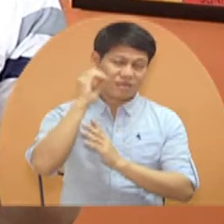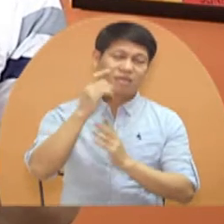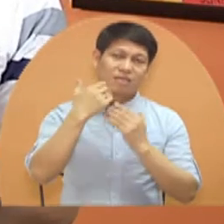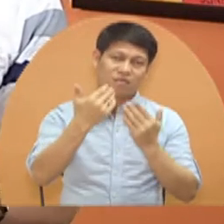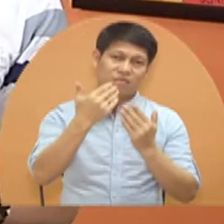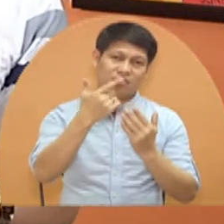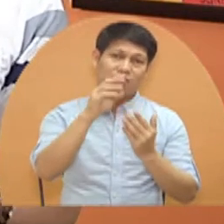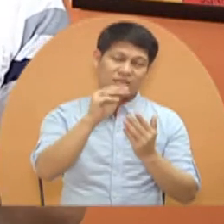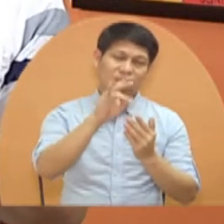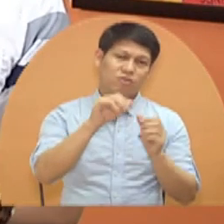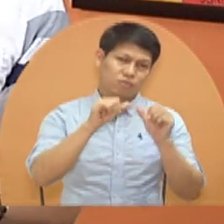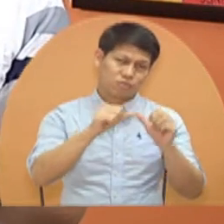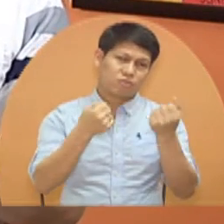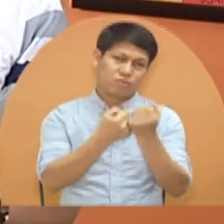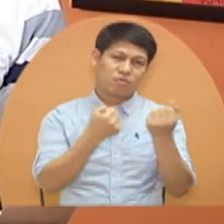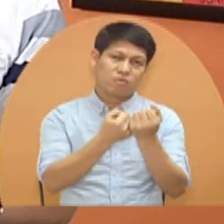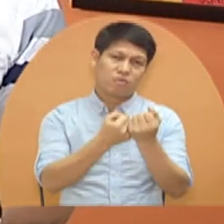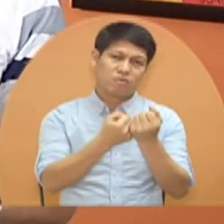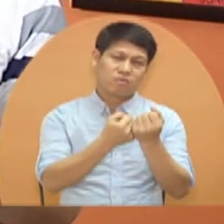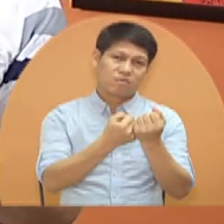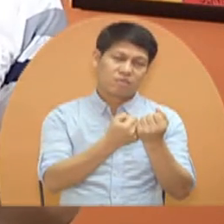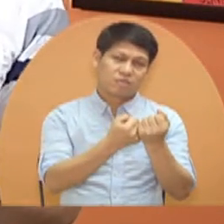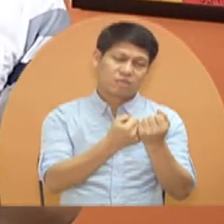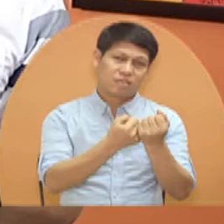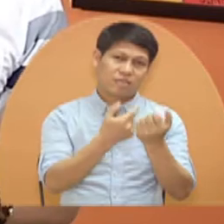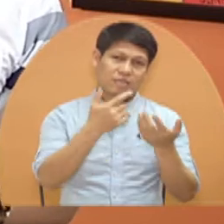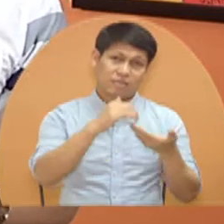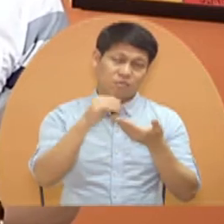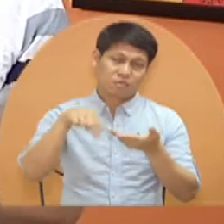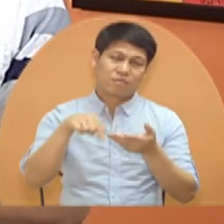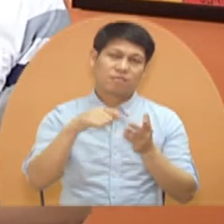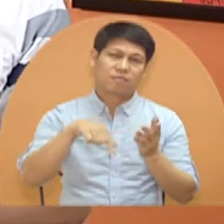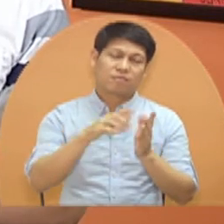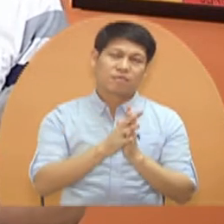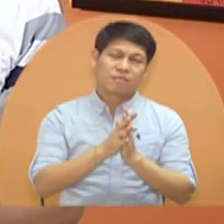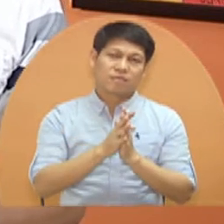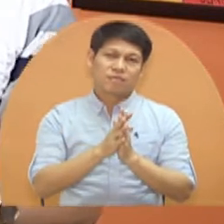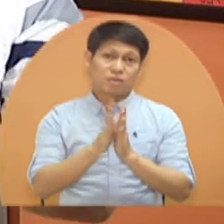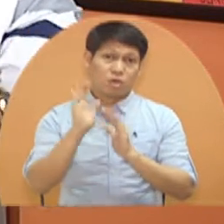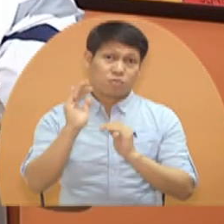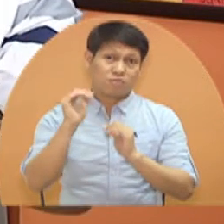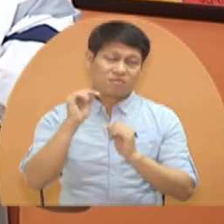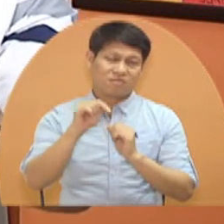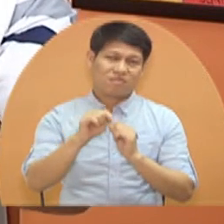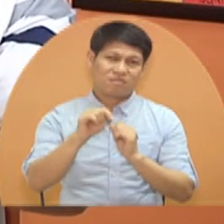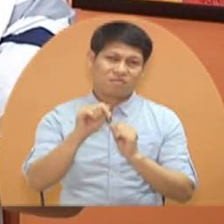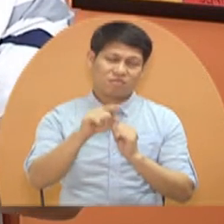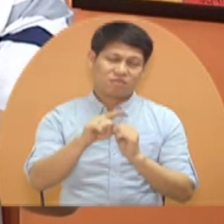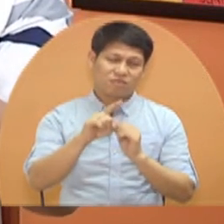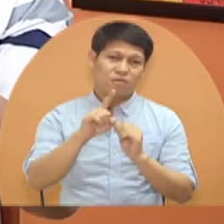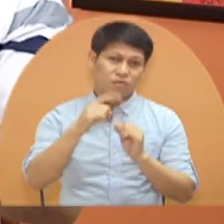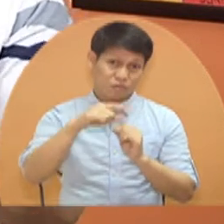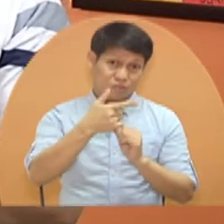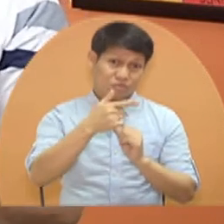sa GMA sa walang sawang suporta na ibinibigay sa atin sa kapwa ko mahal ko. Asahan ninyo